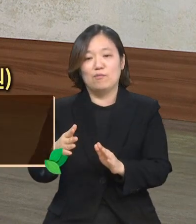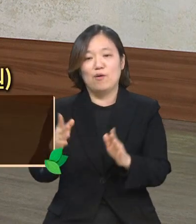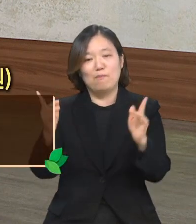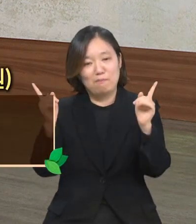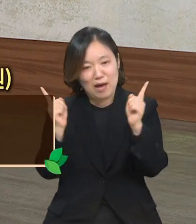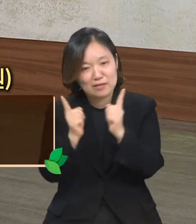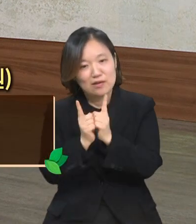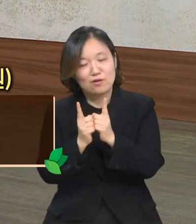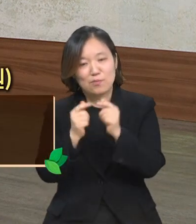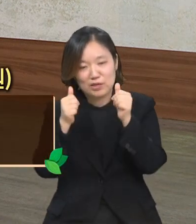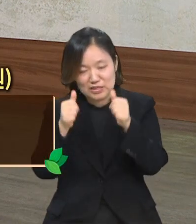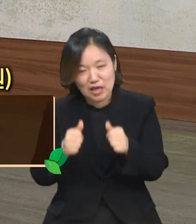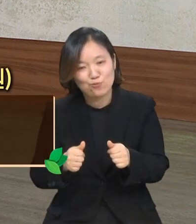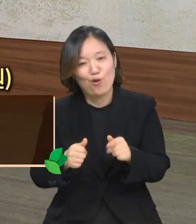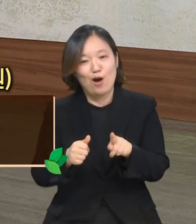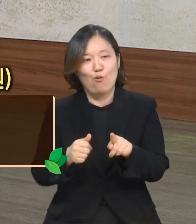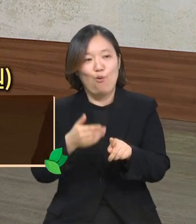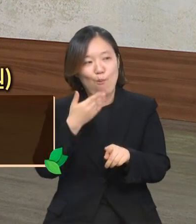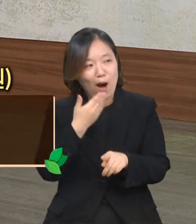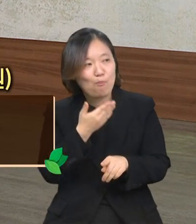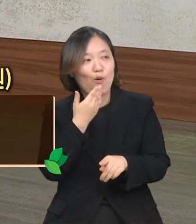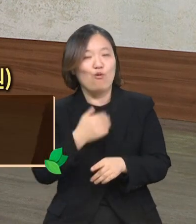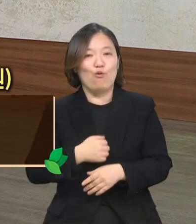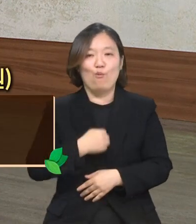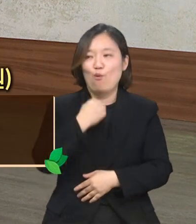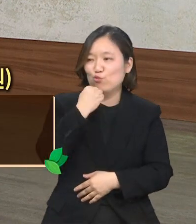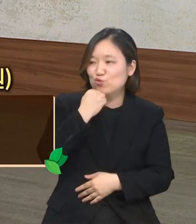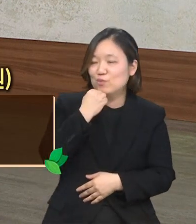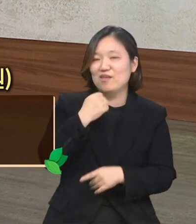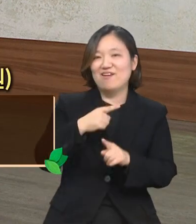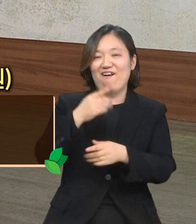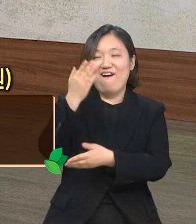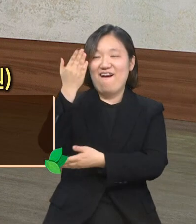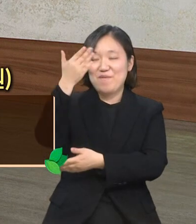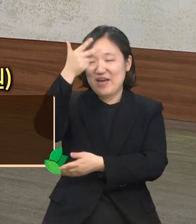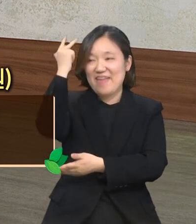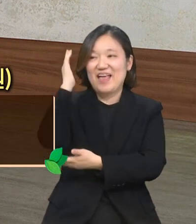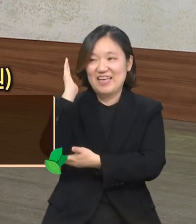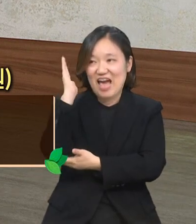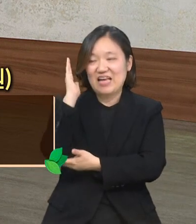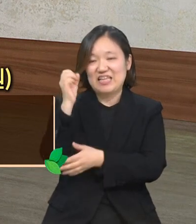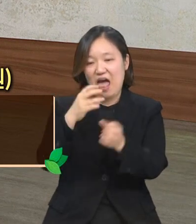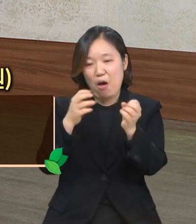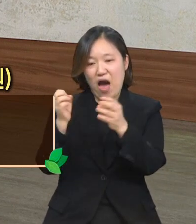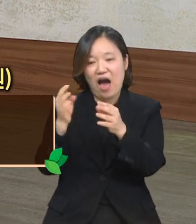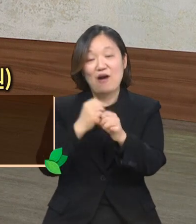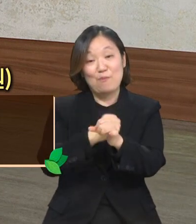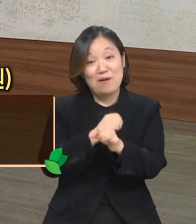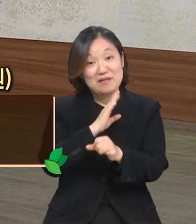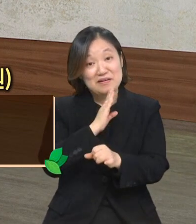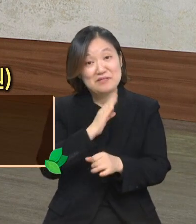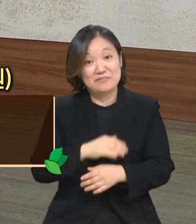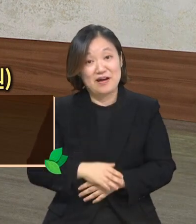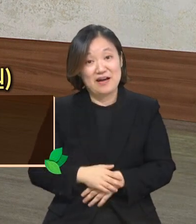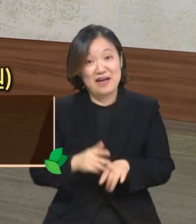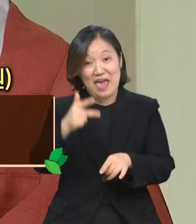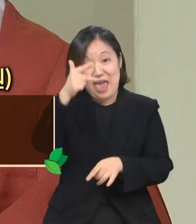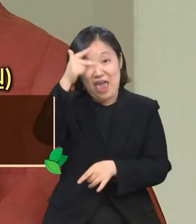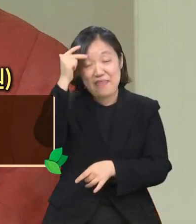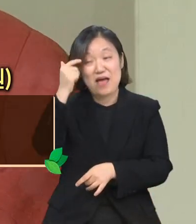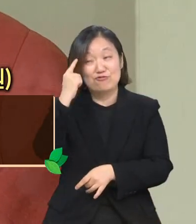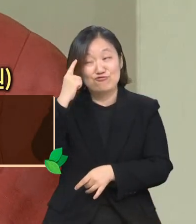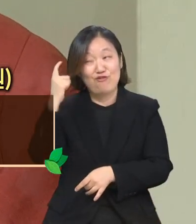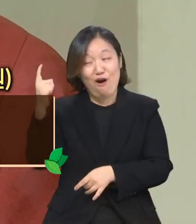인사도 드리고 밥도 먹고 하하하 호호호 옛날 얘기도 하고 그랬겠죠 옛날에 뭐가